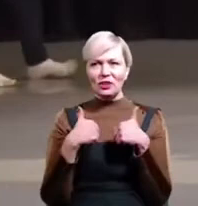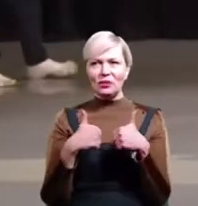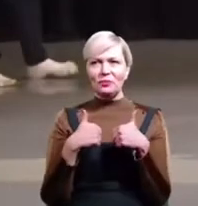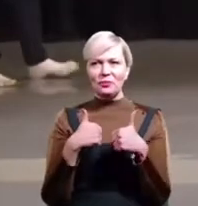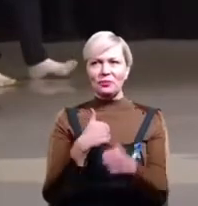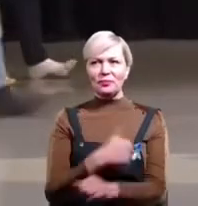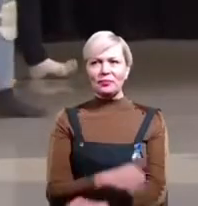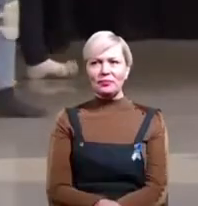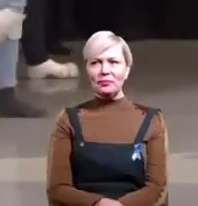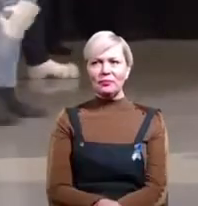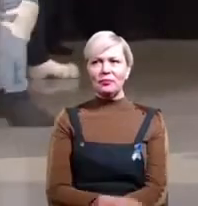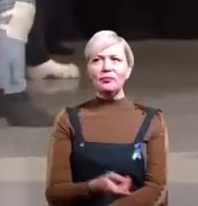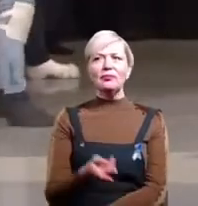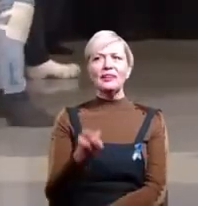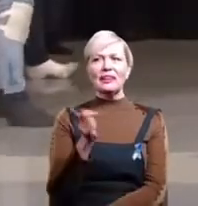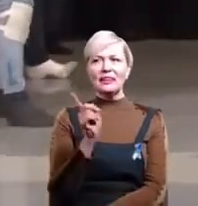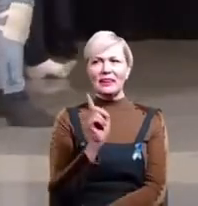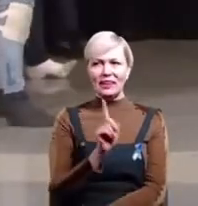Тогда